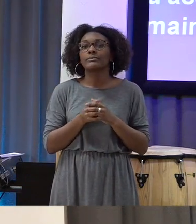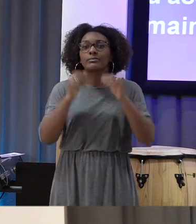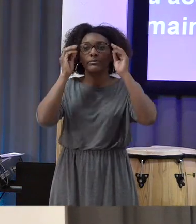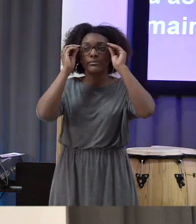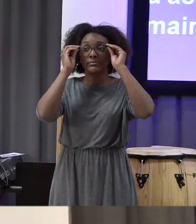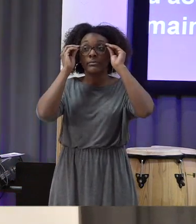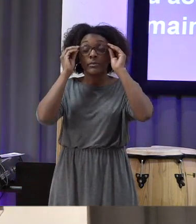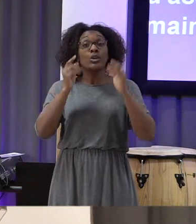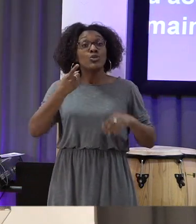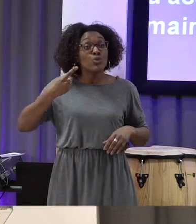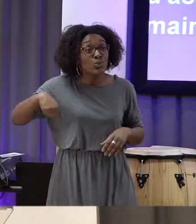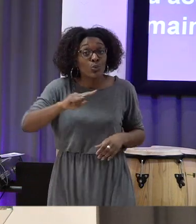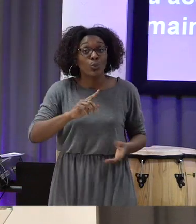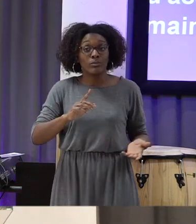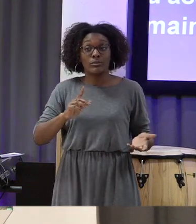nous connaissons